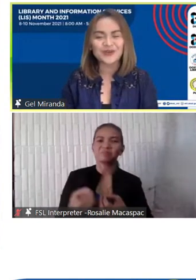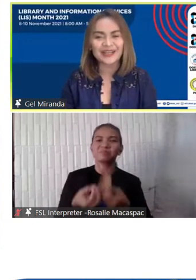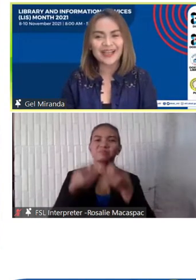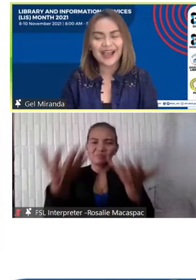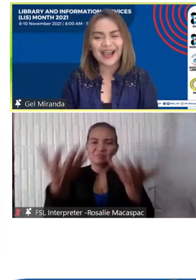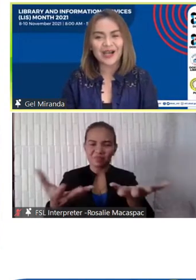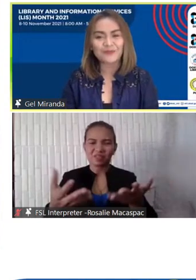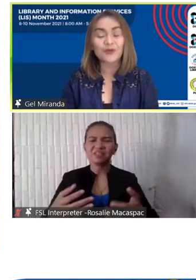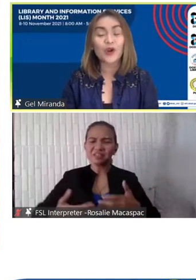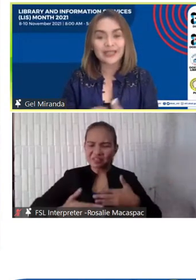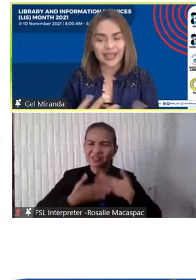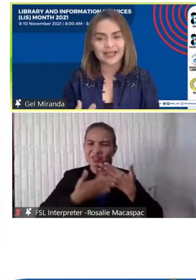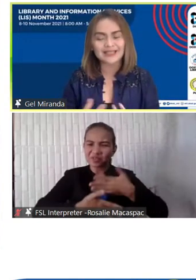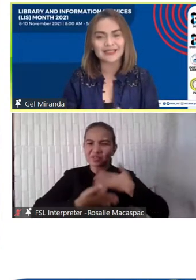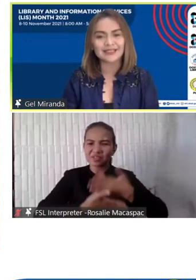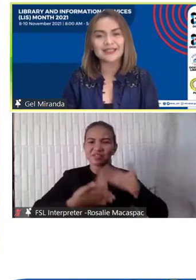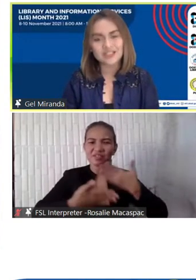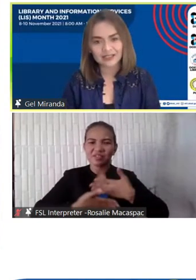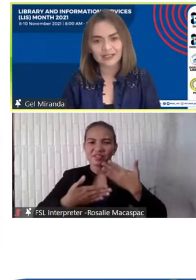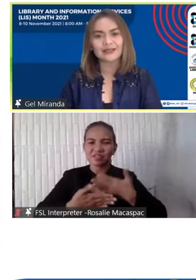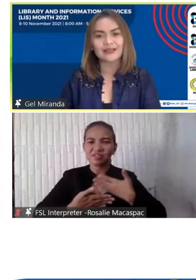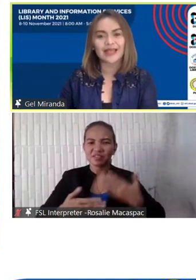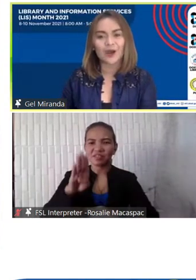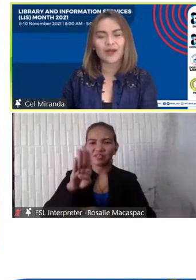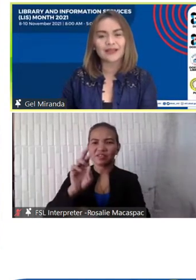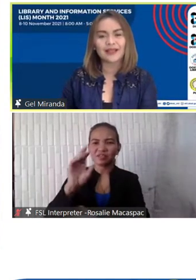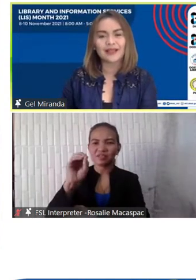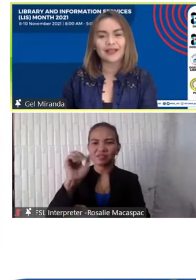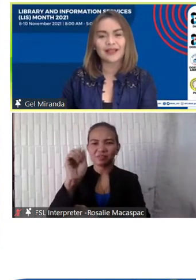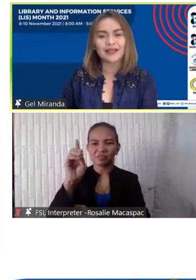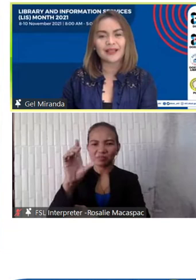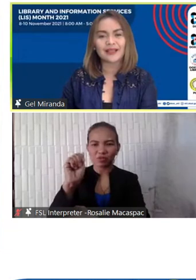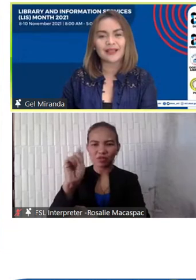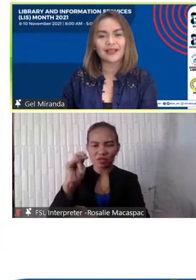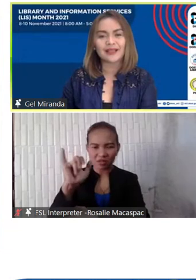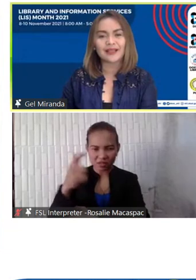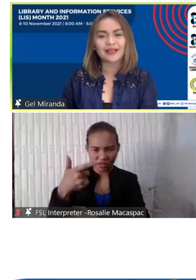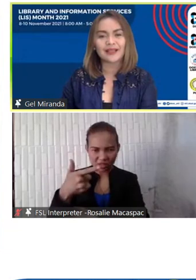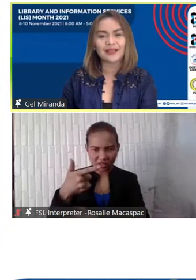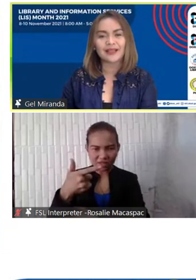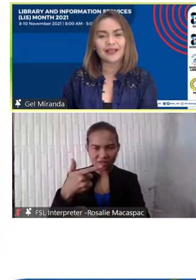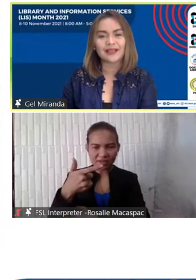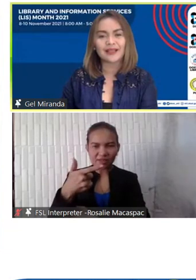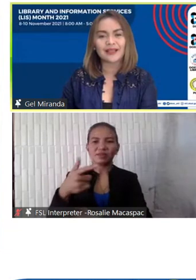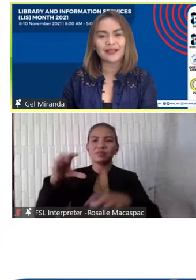nga yung broadcasting industry na tinatawag nila.